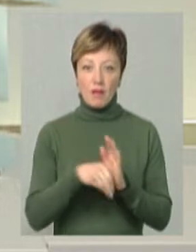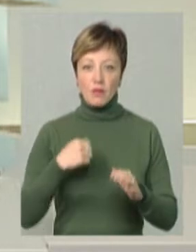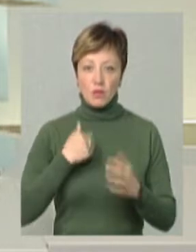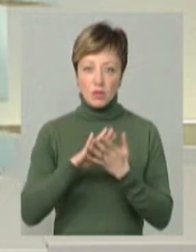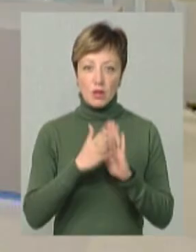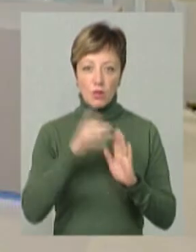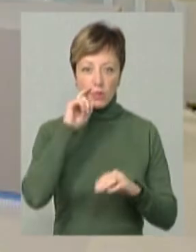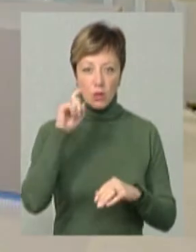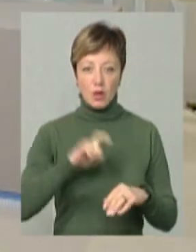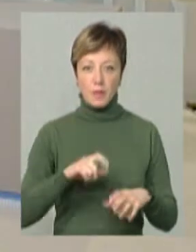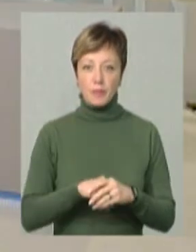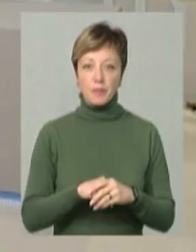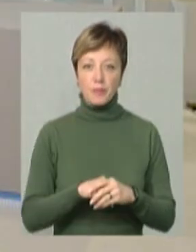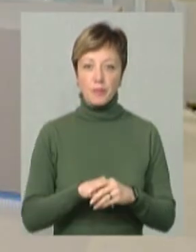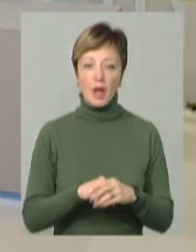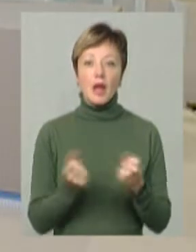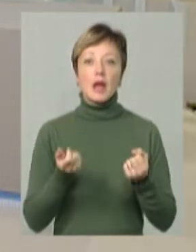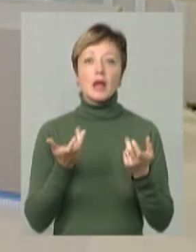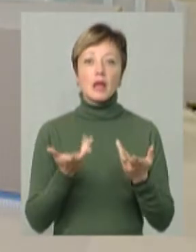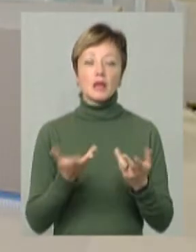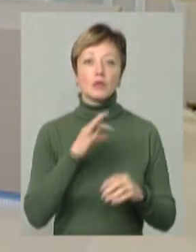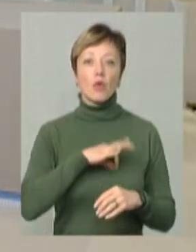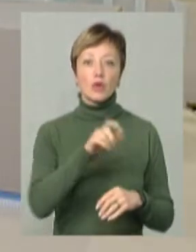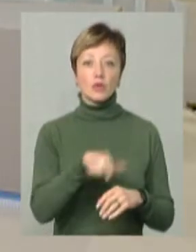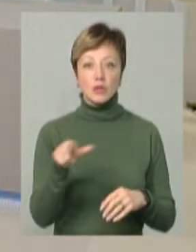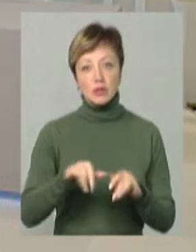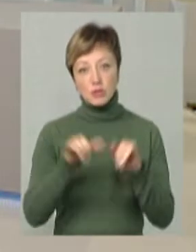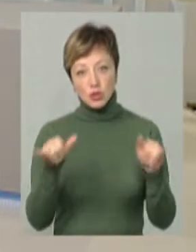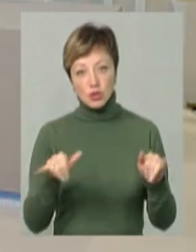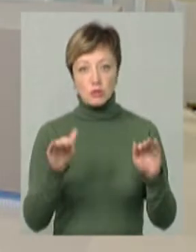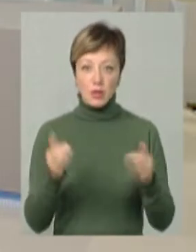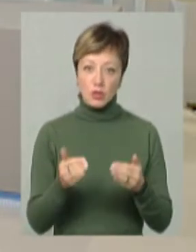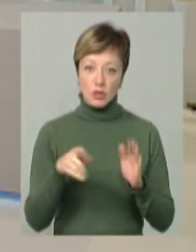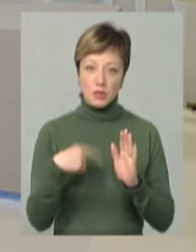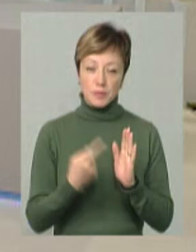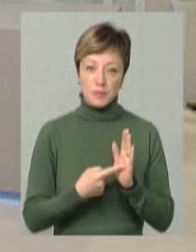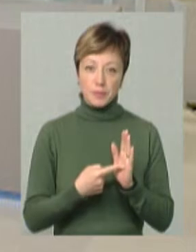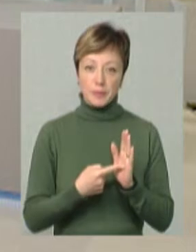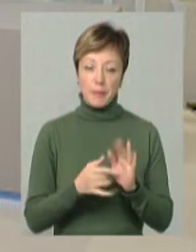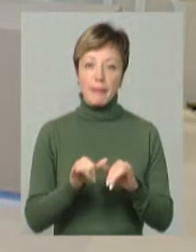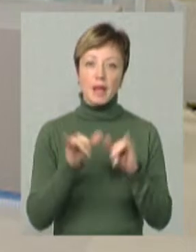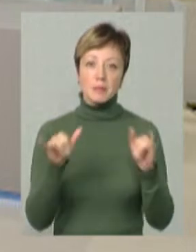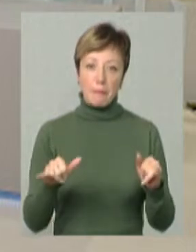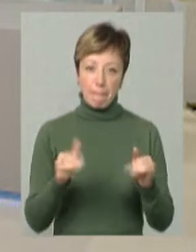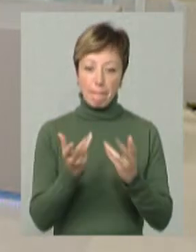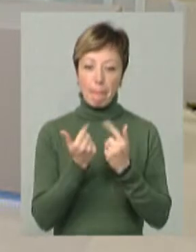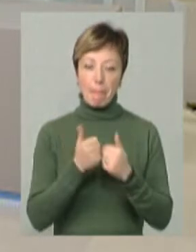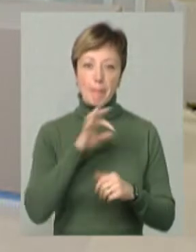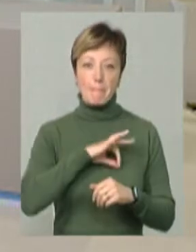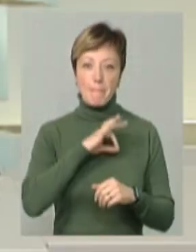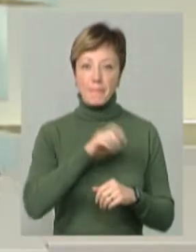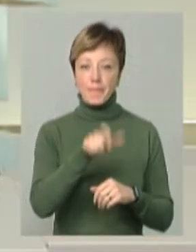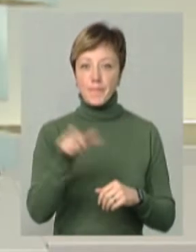в Україні. То все-таки кількість користувачів збільшилась, зменшилась? Збільшилась кількість